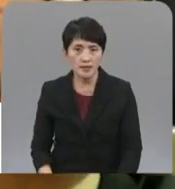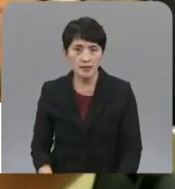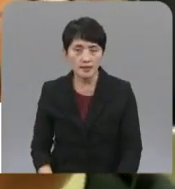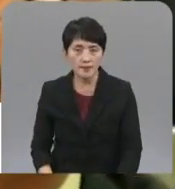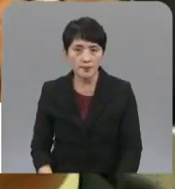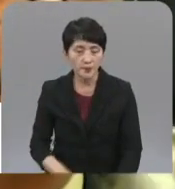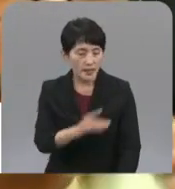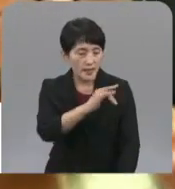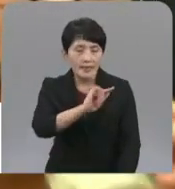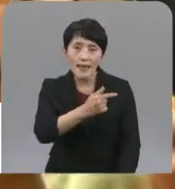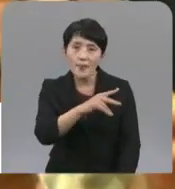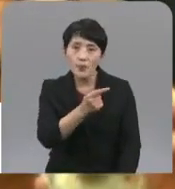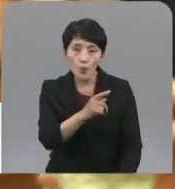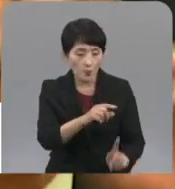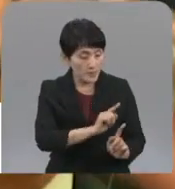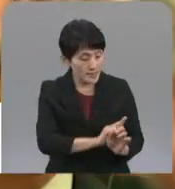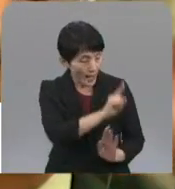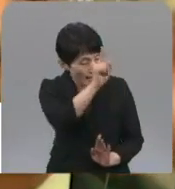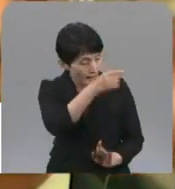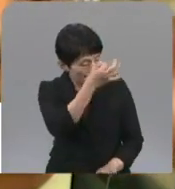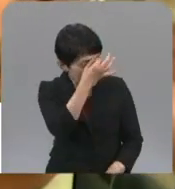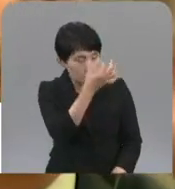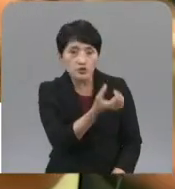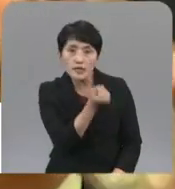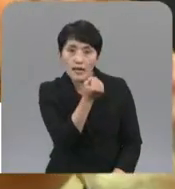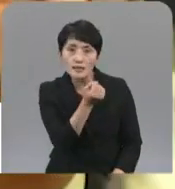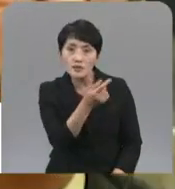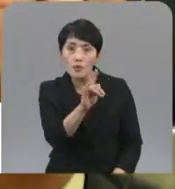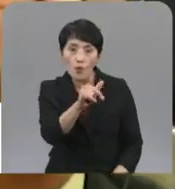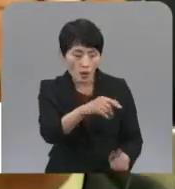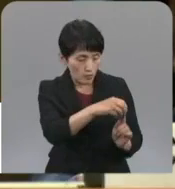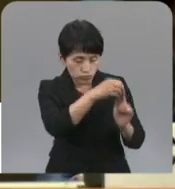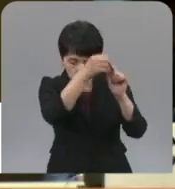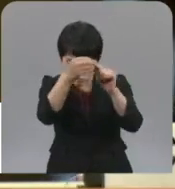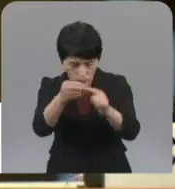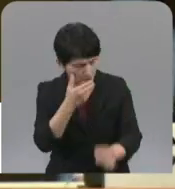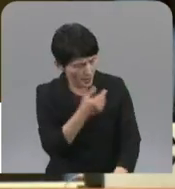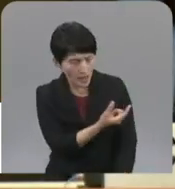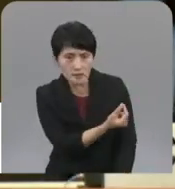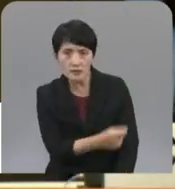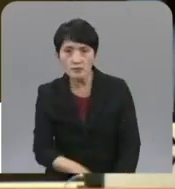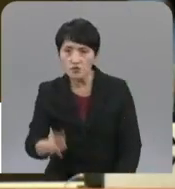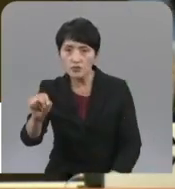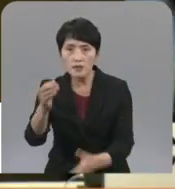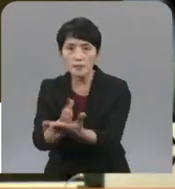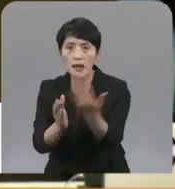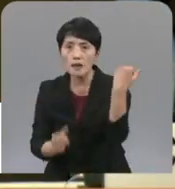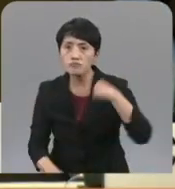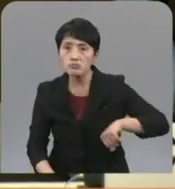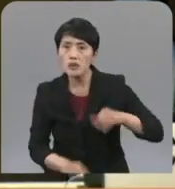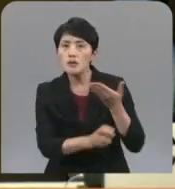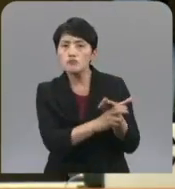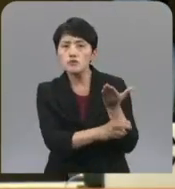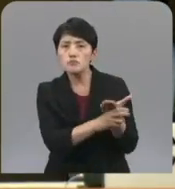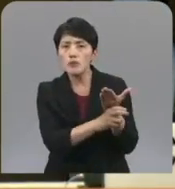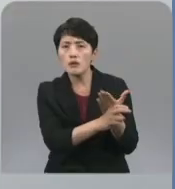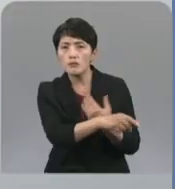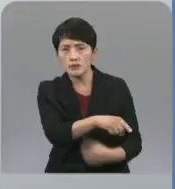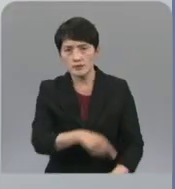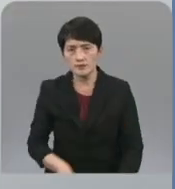السلاح ومنع الانتشار النووي في وزاره الخارجيه الكوريه الجنوبيه تلك الادانه امس الاثنين